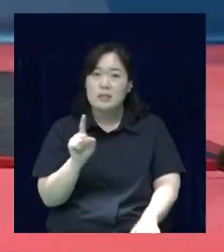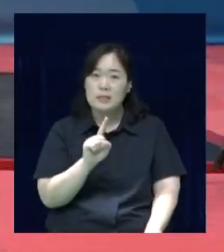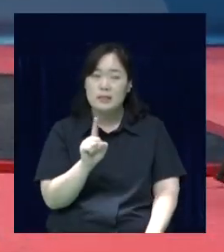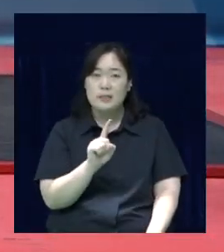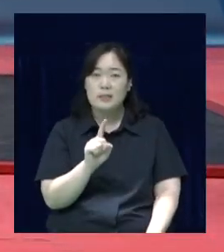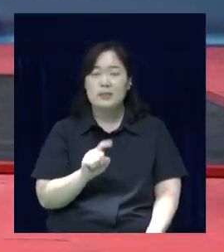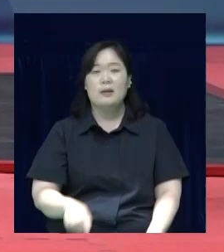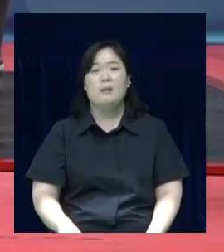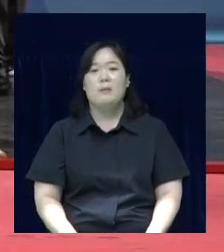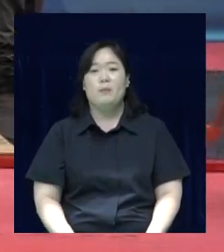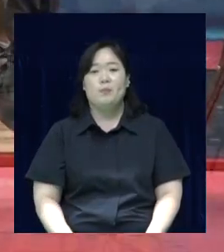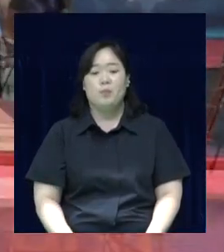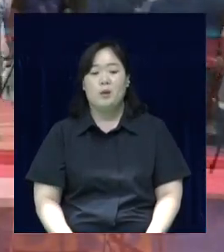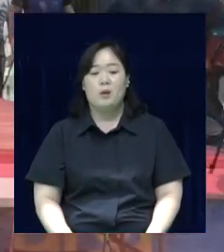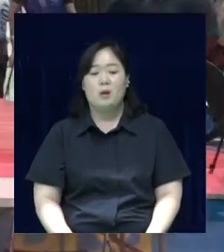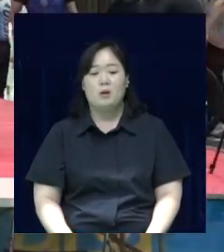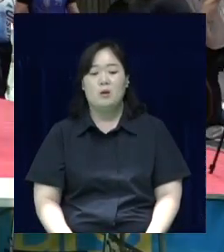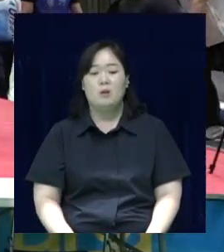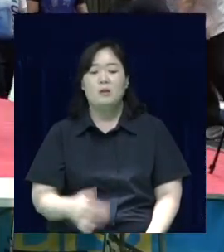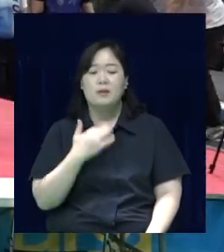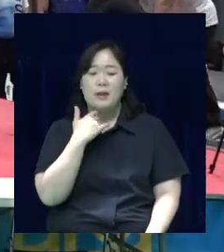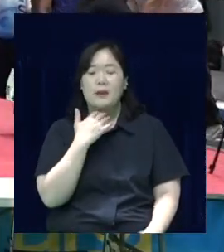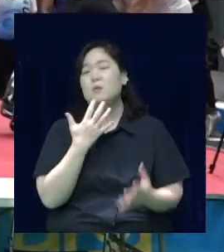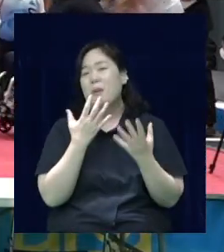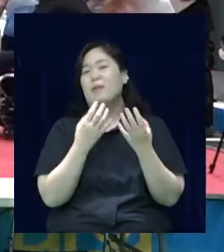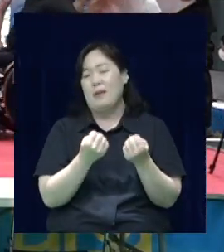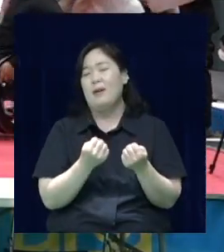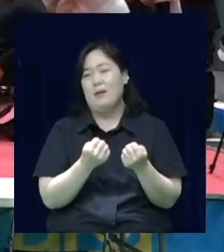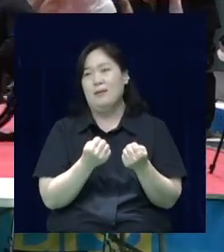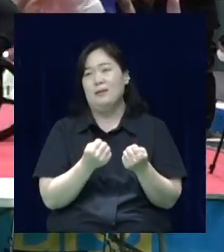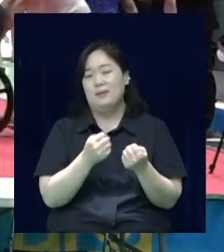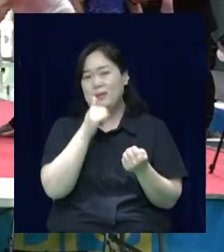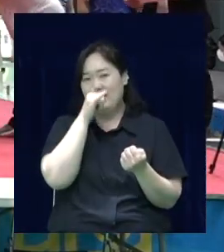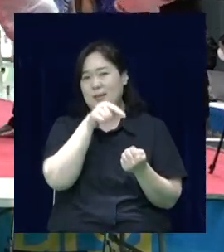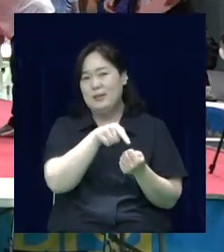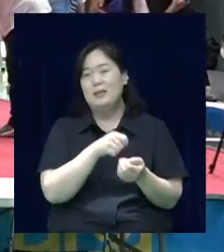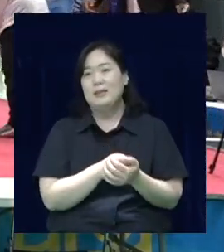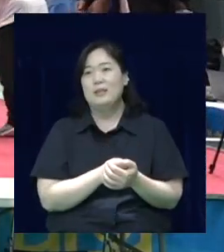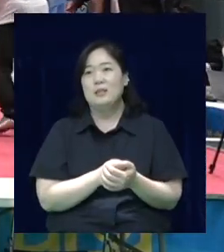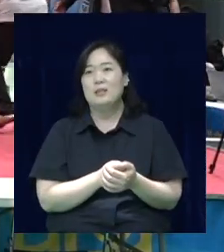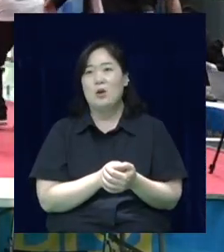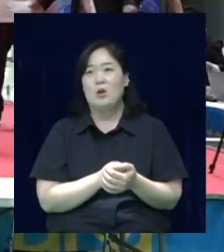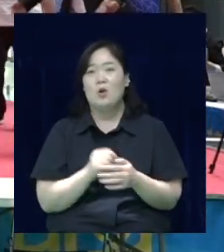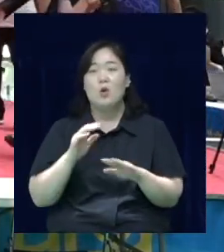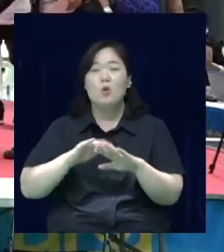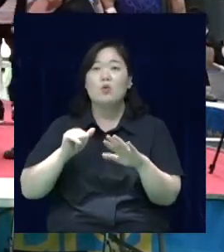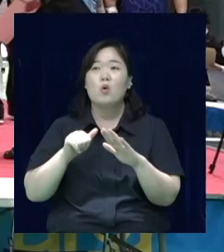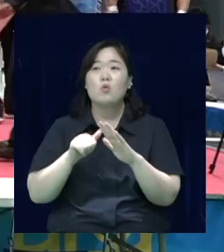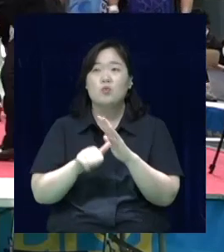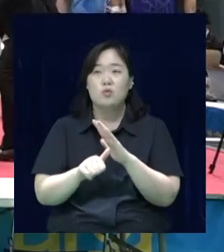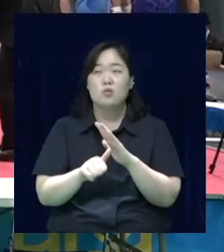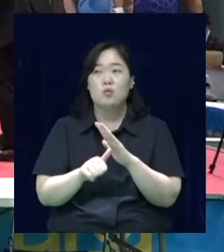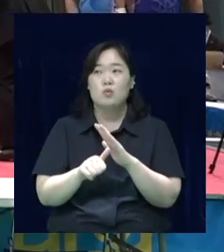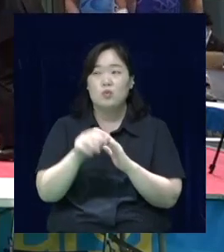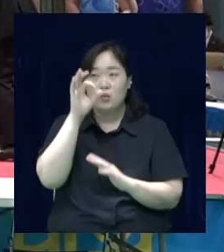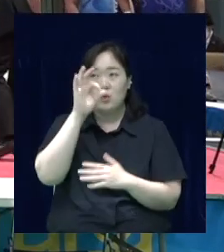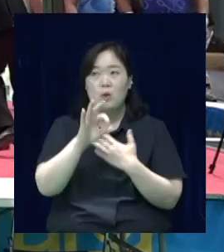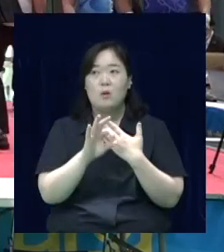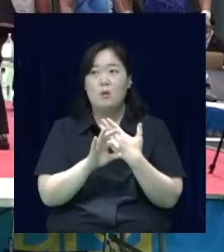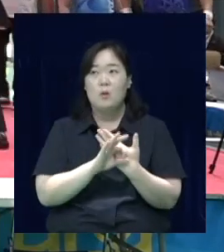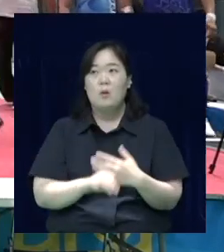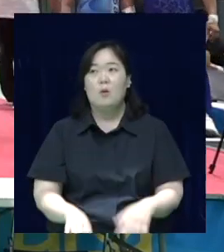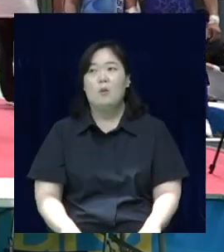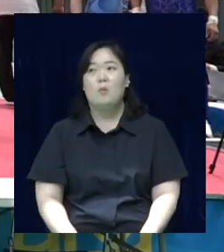잘 안 이루어진다는 어떤 그런 단점이 좀 있습니다. 네. 그러다 보니까 뭐 참고적으로 말씀드리면 서진곤 선수 같은 경우에 올해